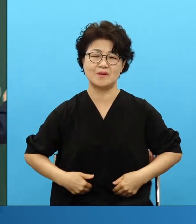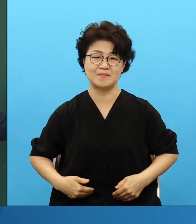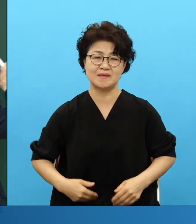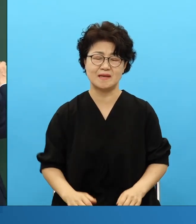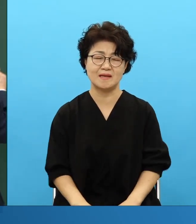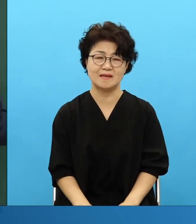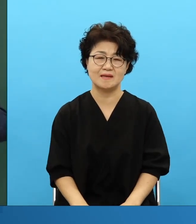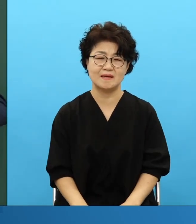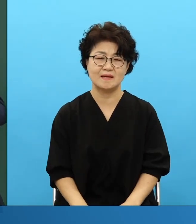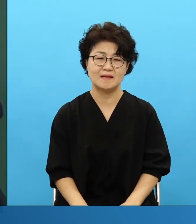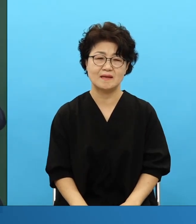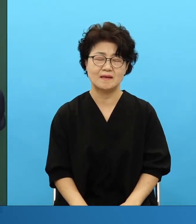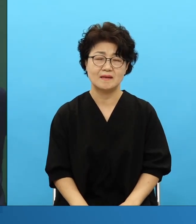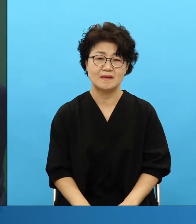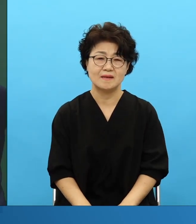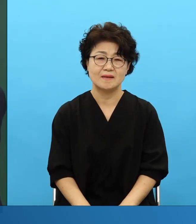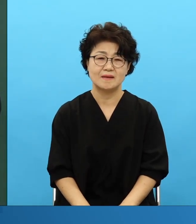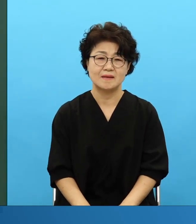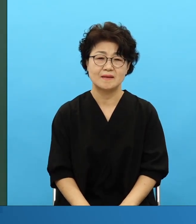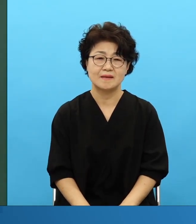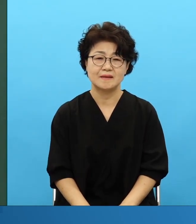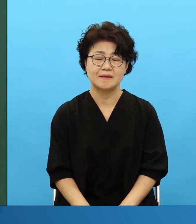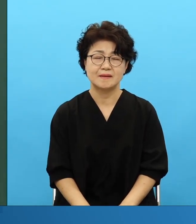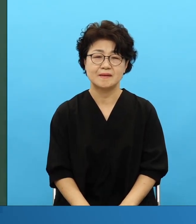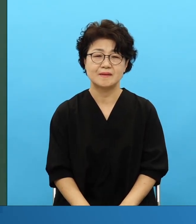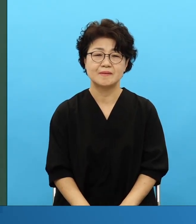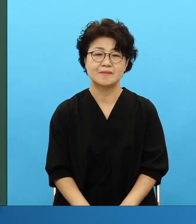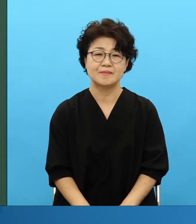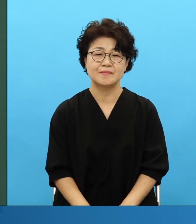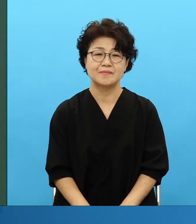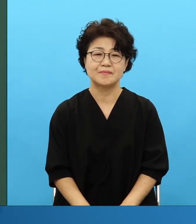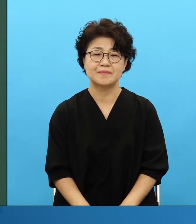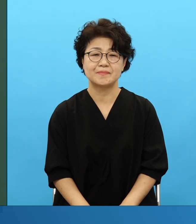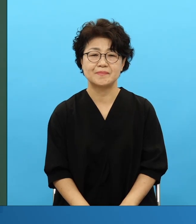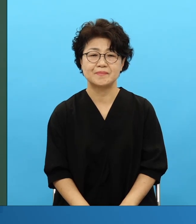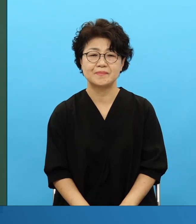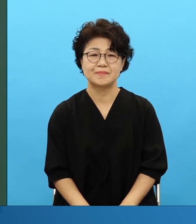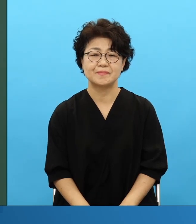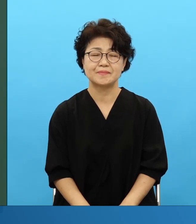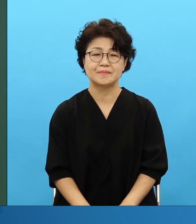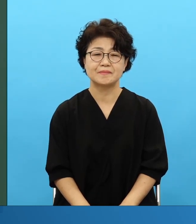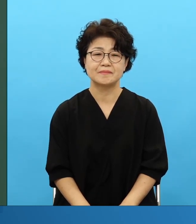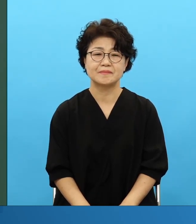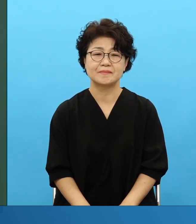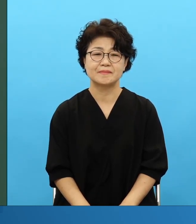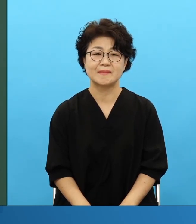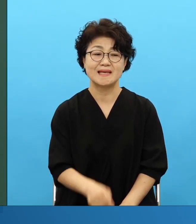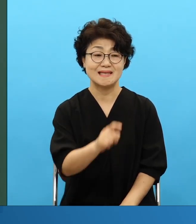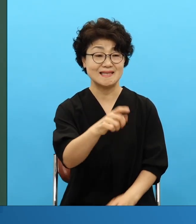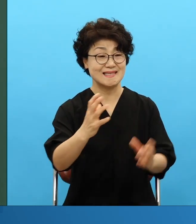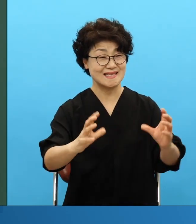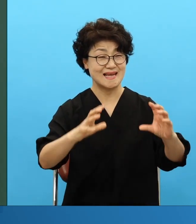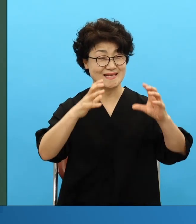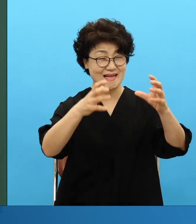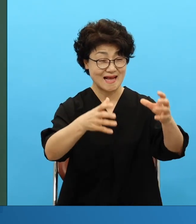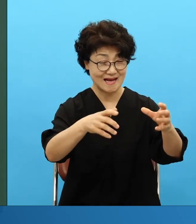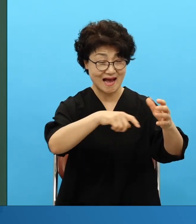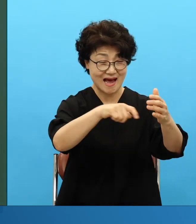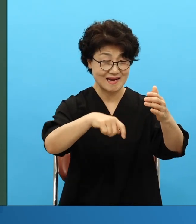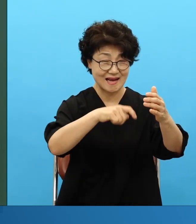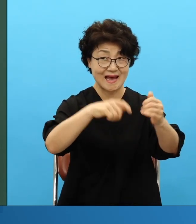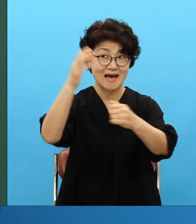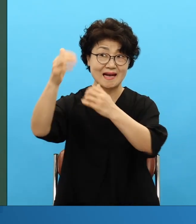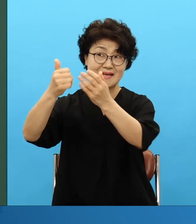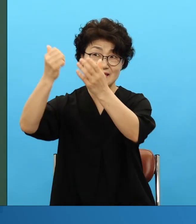게 아닙니다. And at this time, it does not just come to an end. 이 땅에 하나님의 나라만 이루어지는 게 아니요. It's not just the kingdom of God